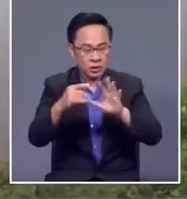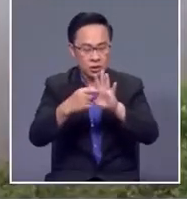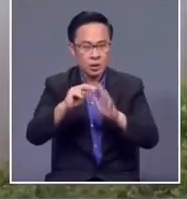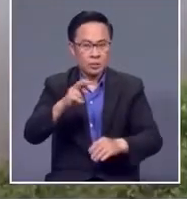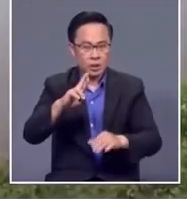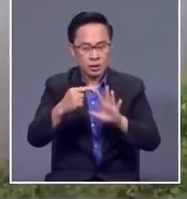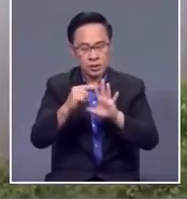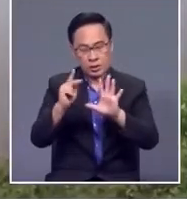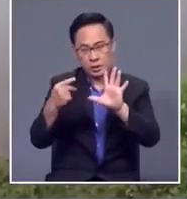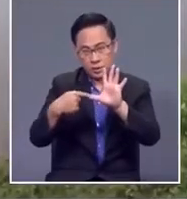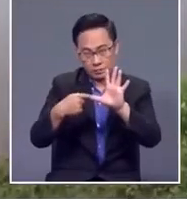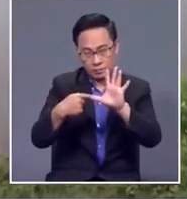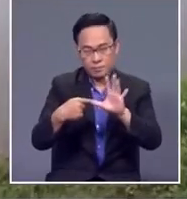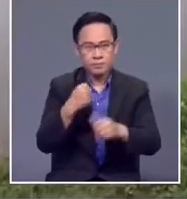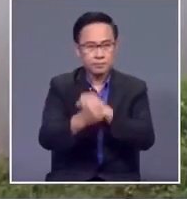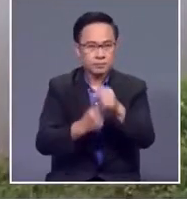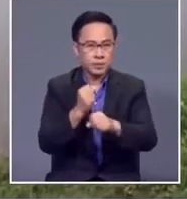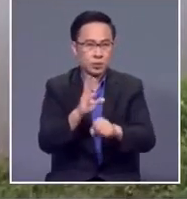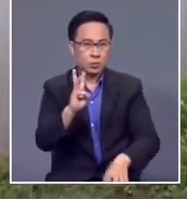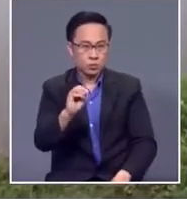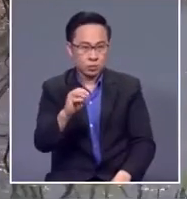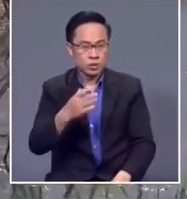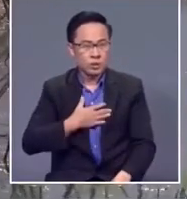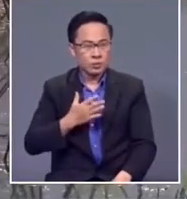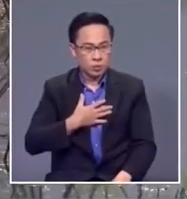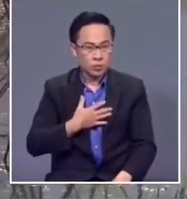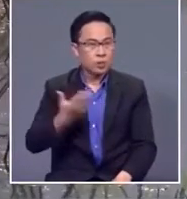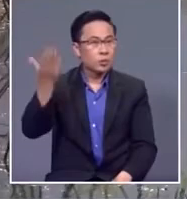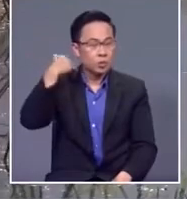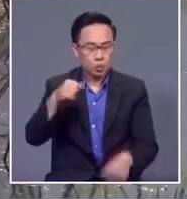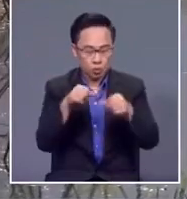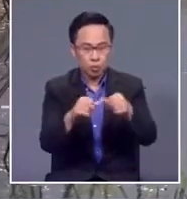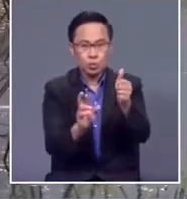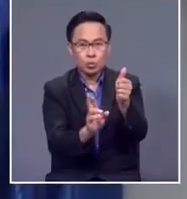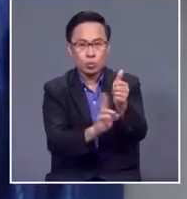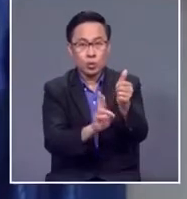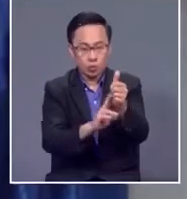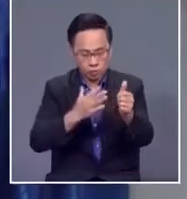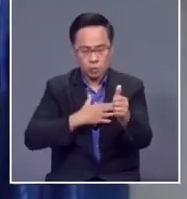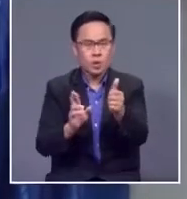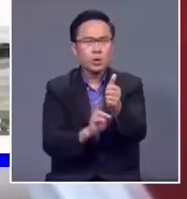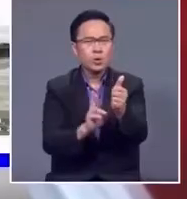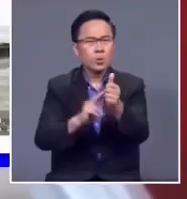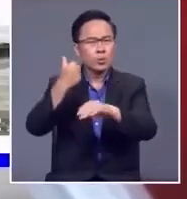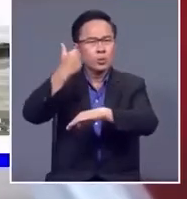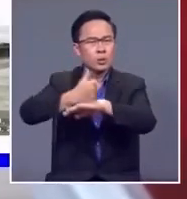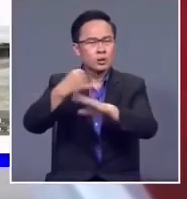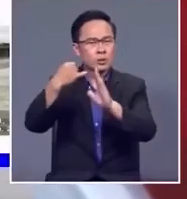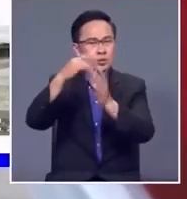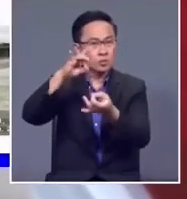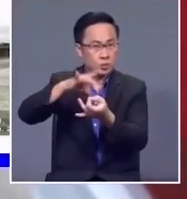ครับช่วงนั้นผมเป็นรองผู้ว่าราชการจังหวัดสุโขทัยอยู ่ ครับก็ได้มาร่วมรับฟัง